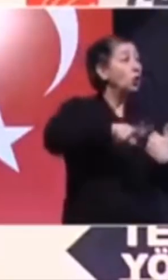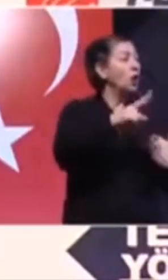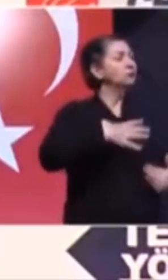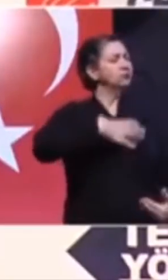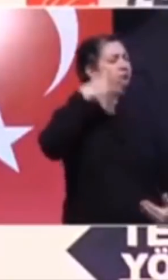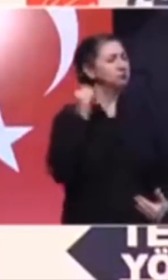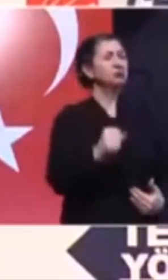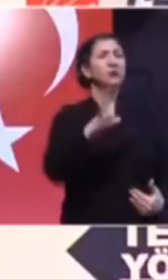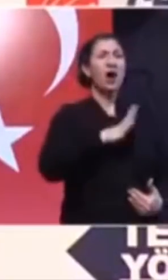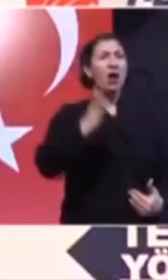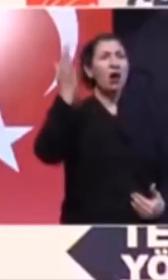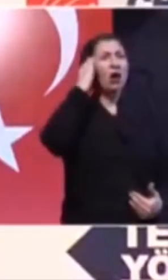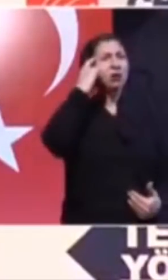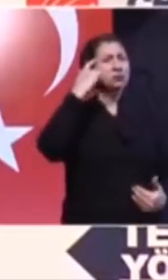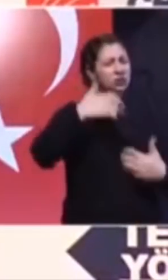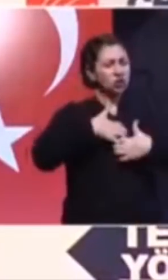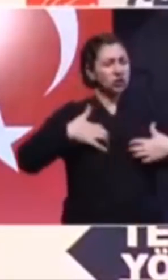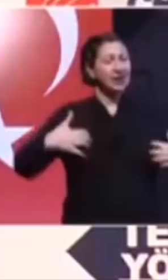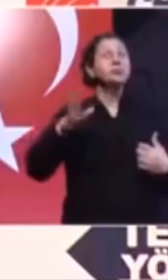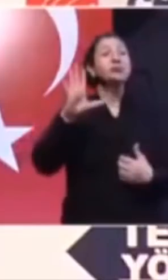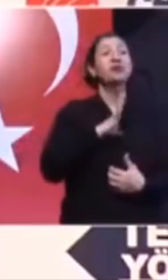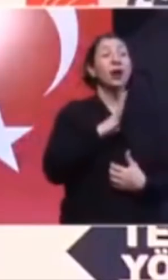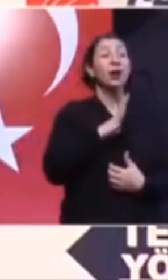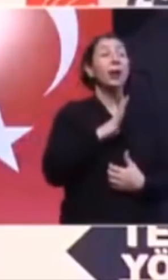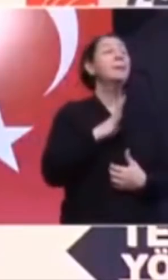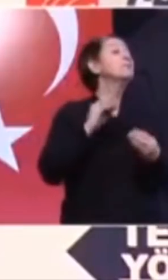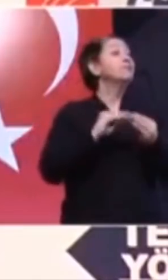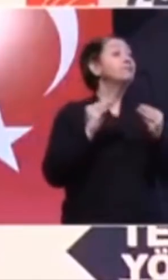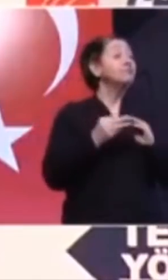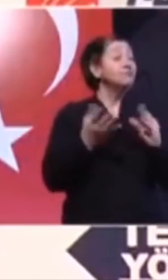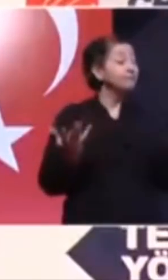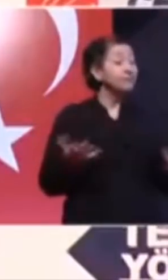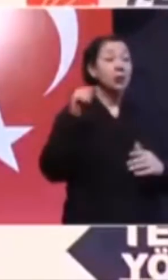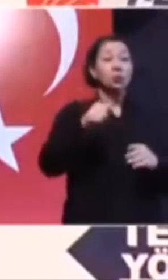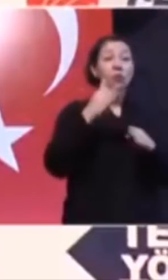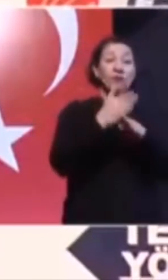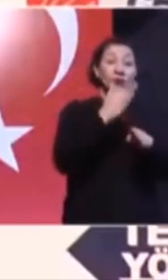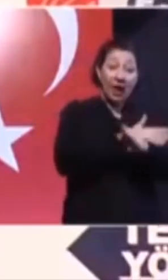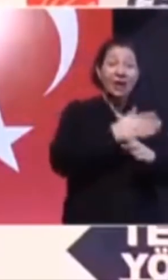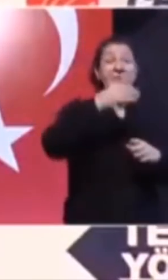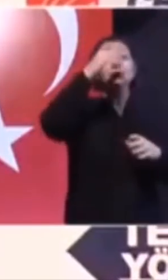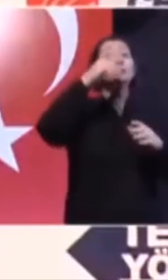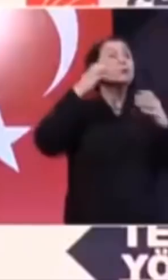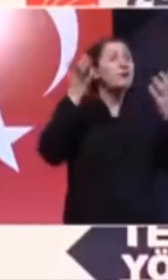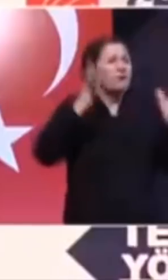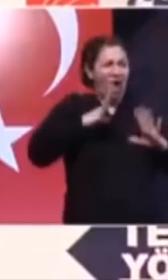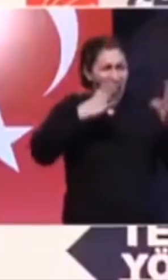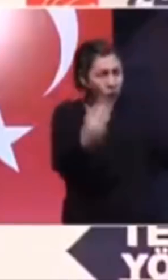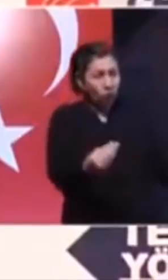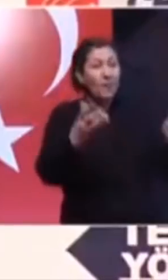var, aklımız ve cesaretimiz var. Mesele bu ülke ve milletin varlığı ve birliği